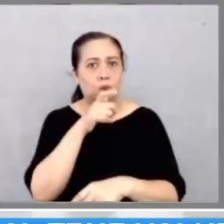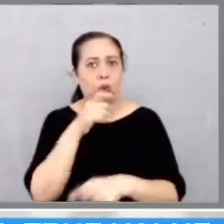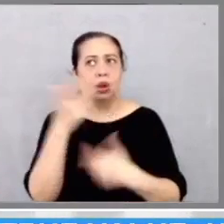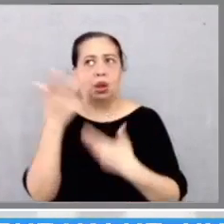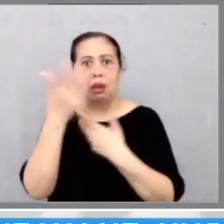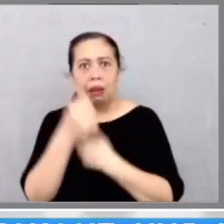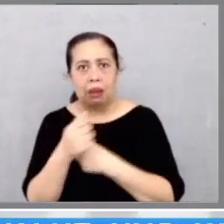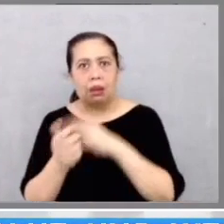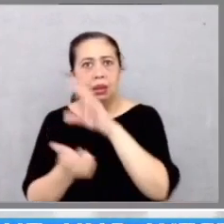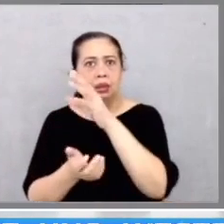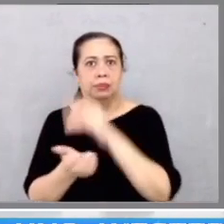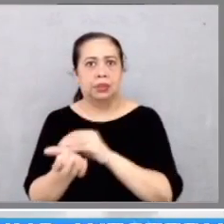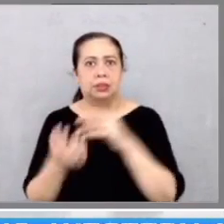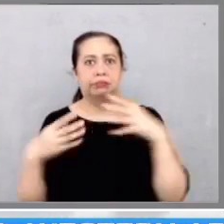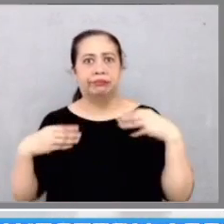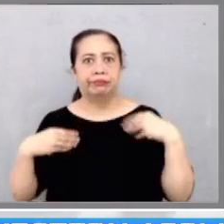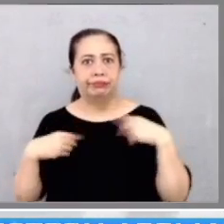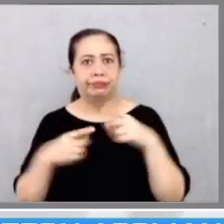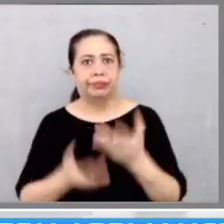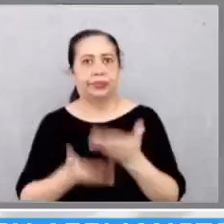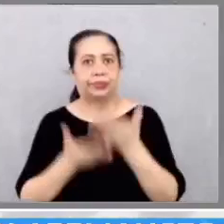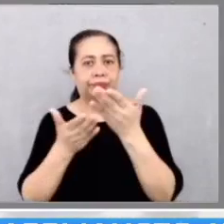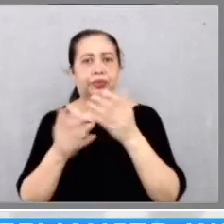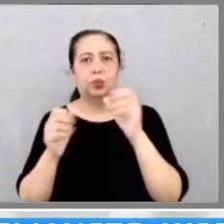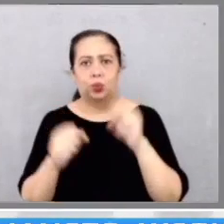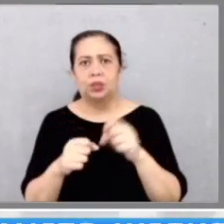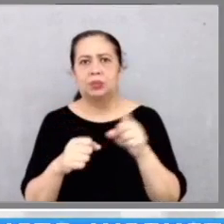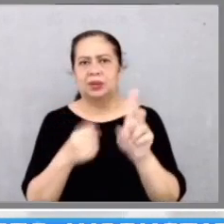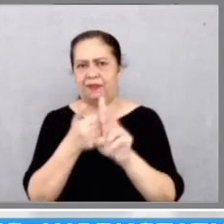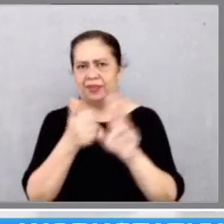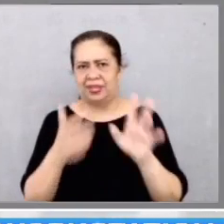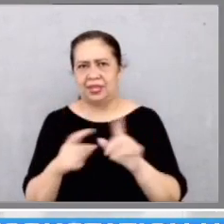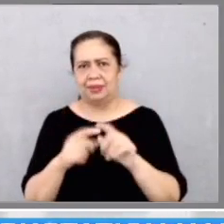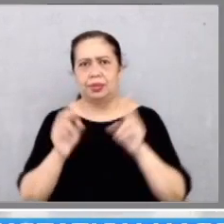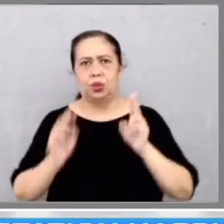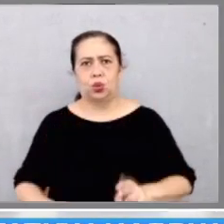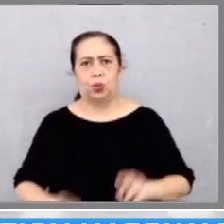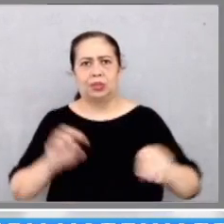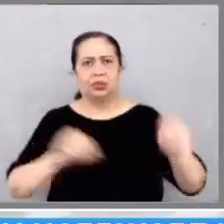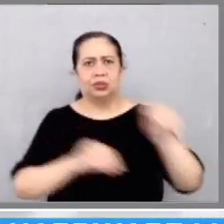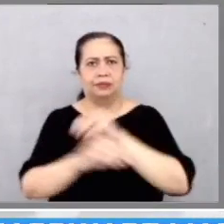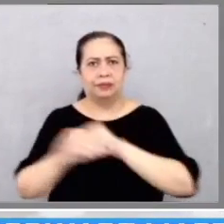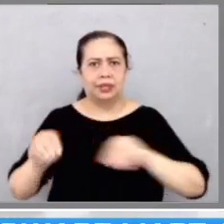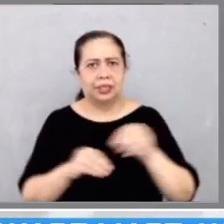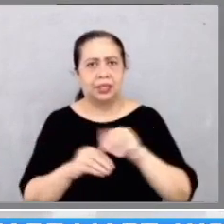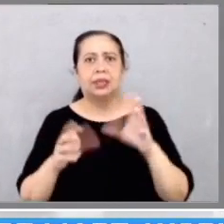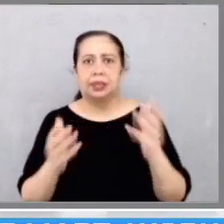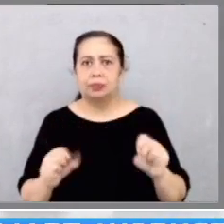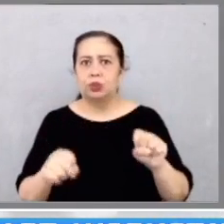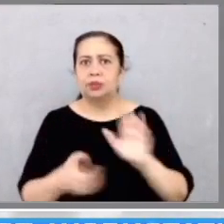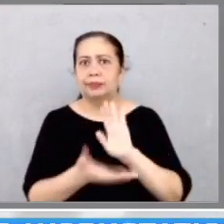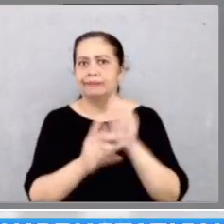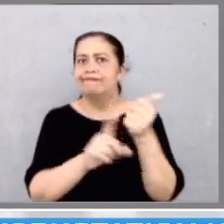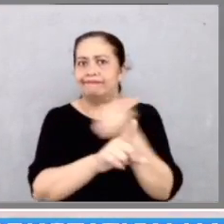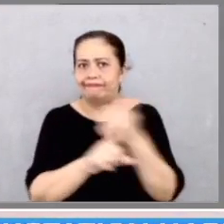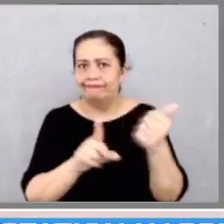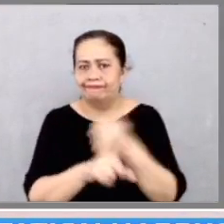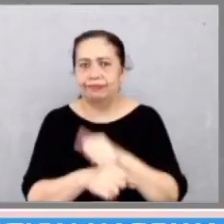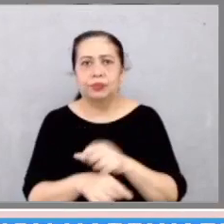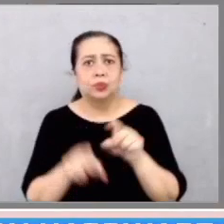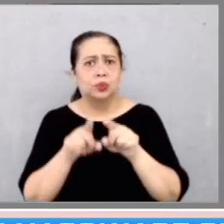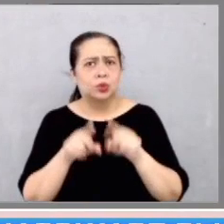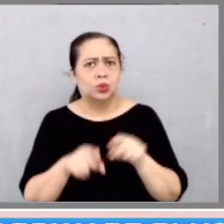mga nasabing alok. Posible pang maging biktima sila ng human trafficking at pang-aabuso. Sa kabila niyan, hindi naman